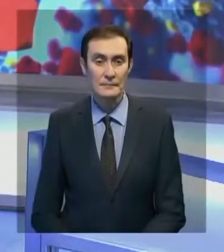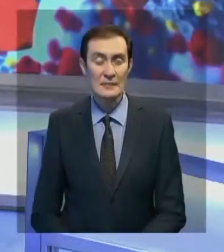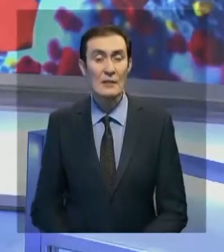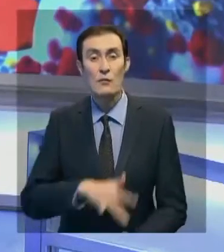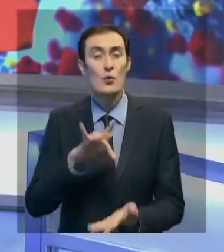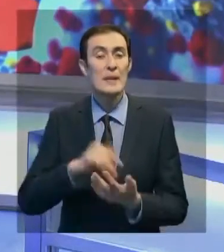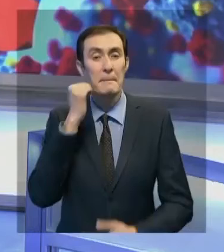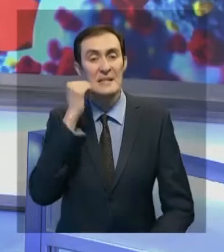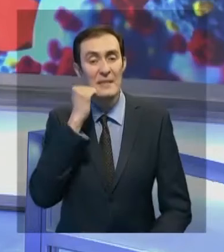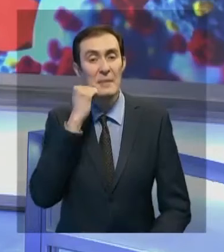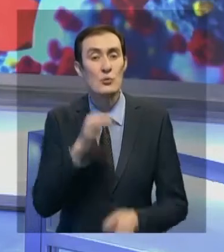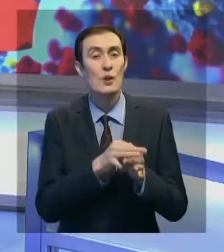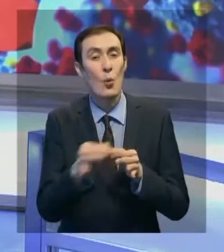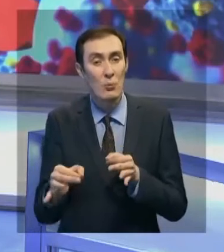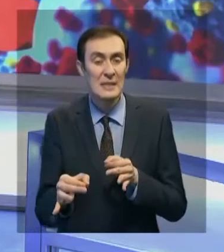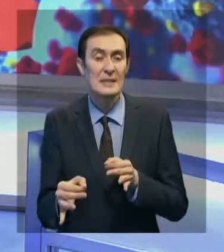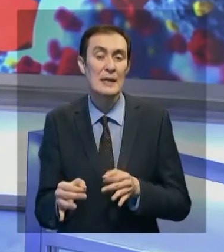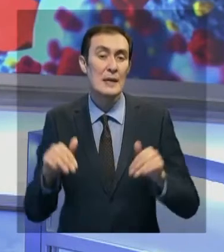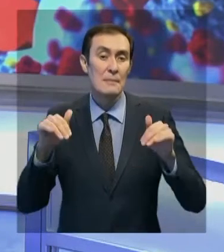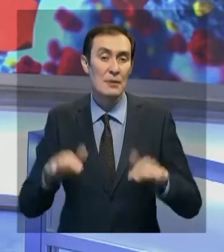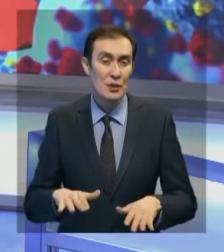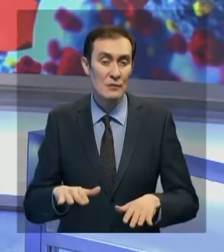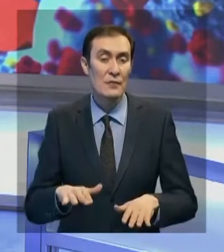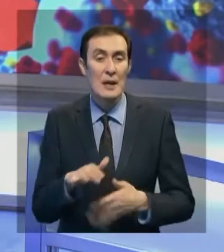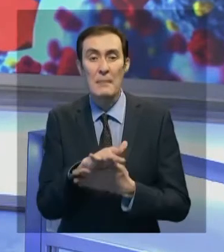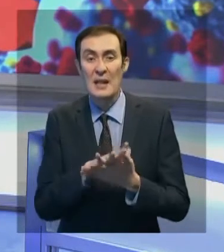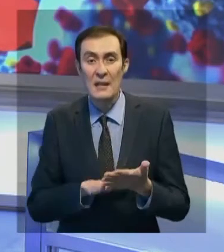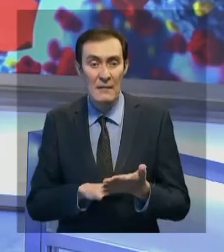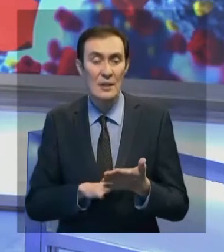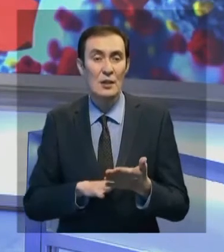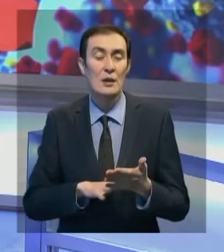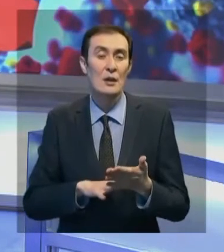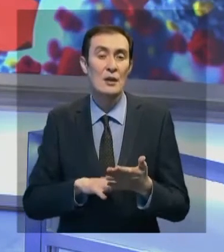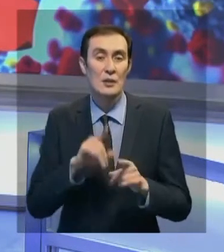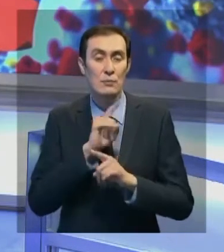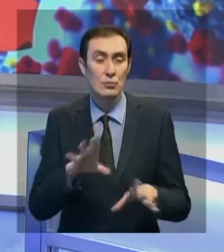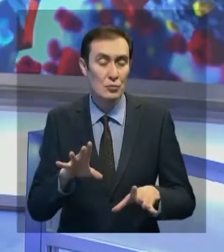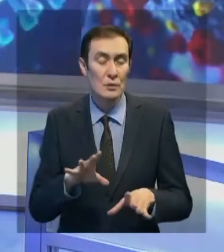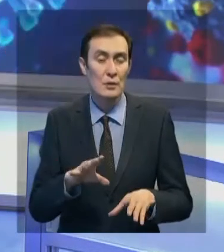В Москве и в Московской области приняли решение не продлевать